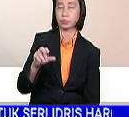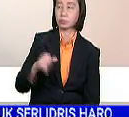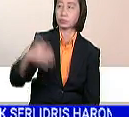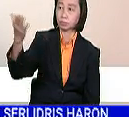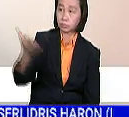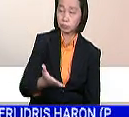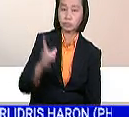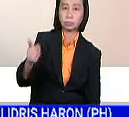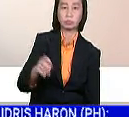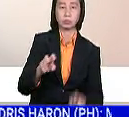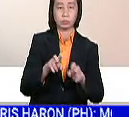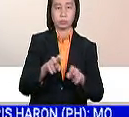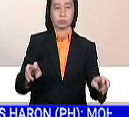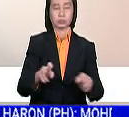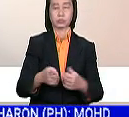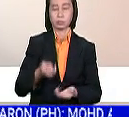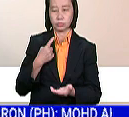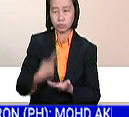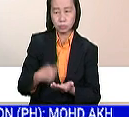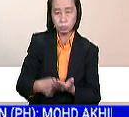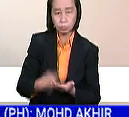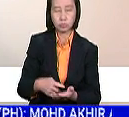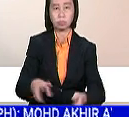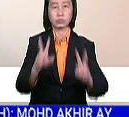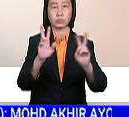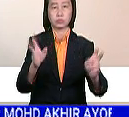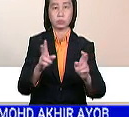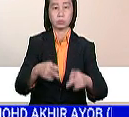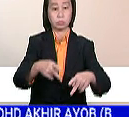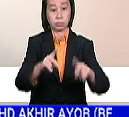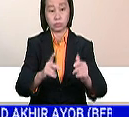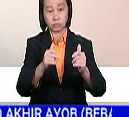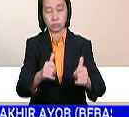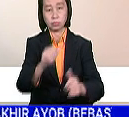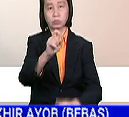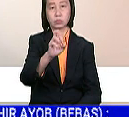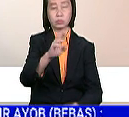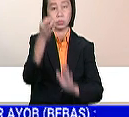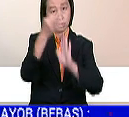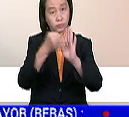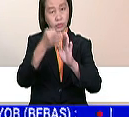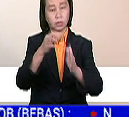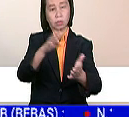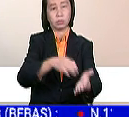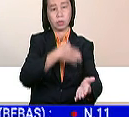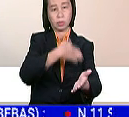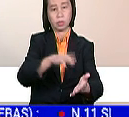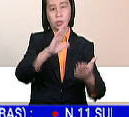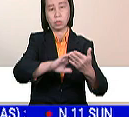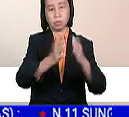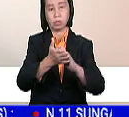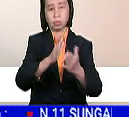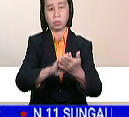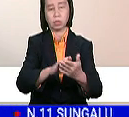sebagai salah seorang peneliti bagi perbincangan yang bertajuk the potency of art film musikin mentioning community